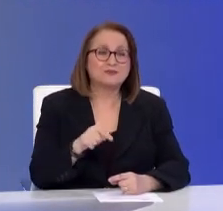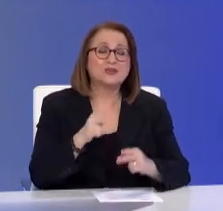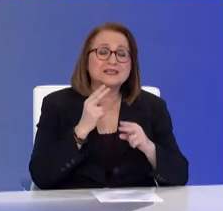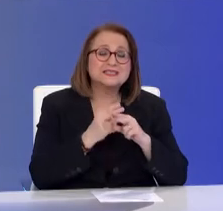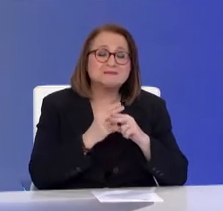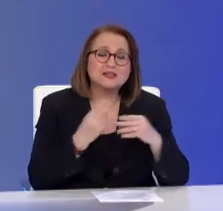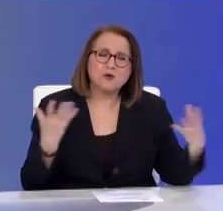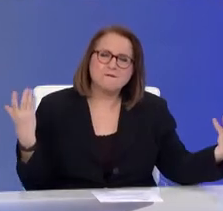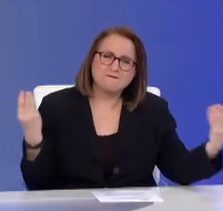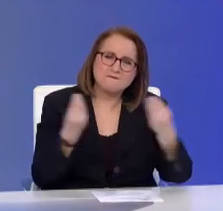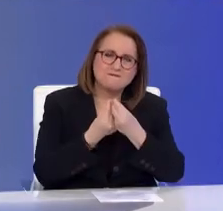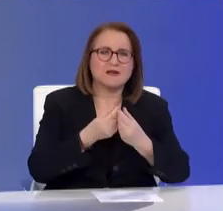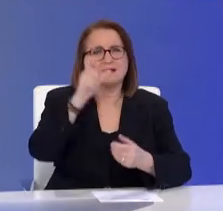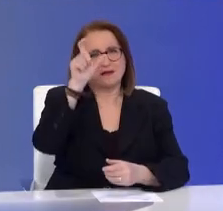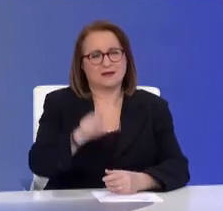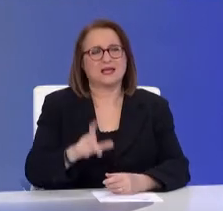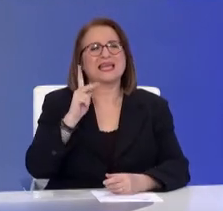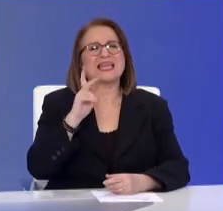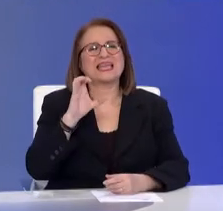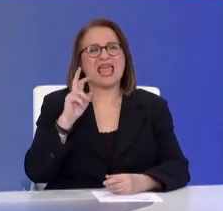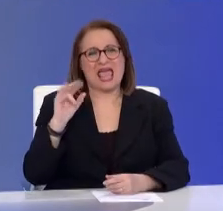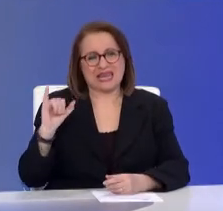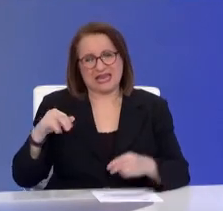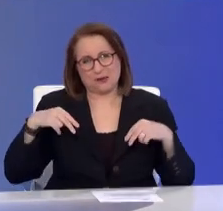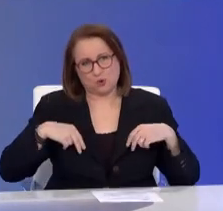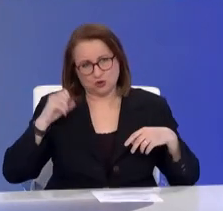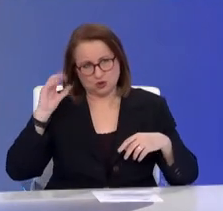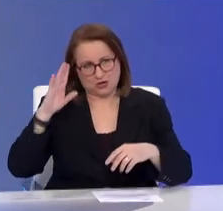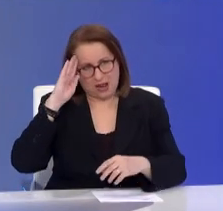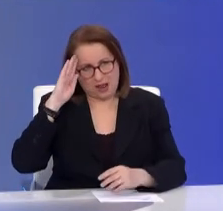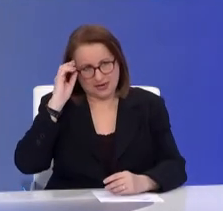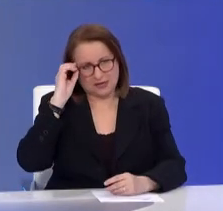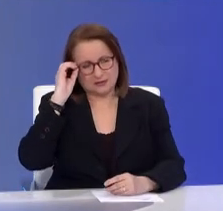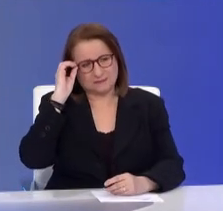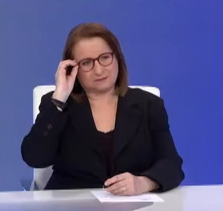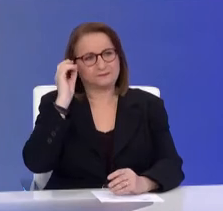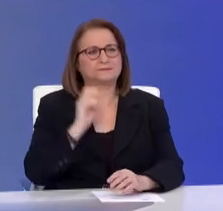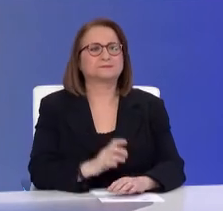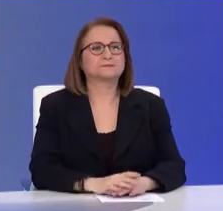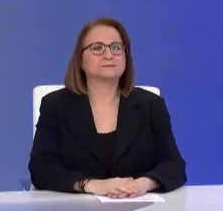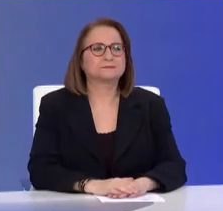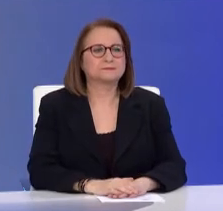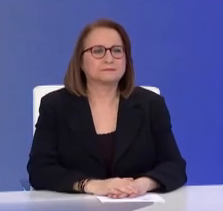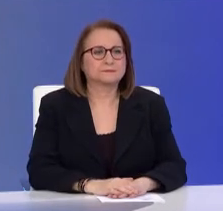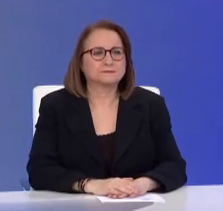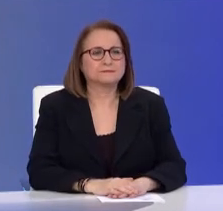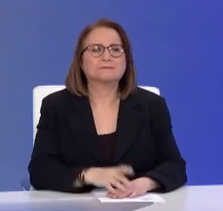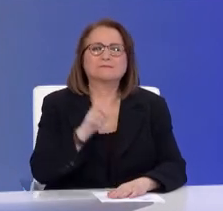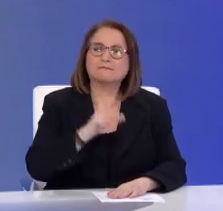ανταποκρίνεται πλήρως και στην προσωπικότητα του Τζον Κέρι. Κύριε Πρωθυπουργέ, we thank you Mr. Prime